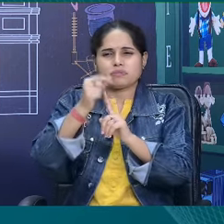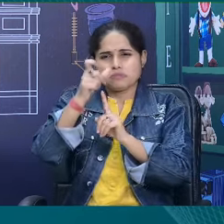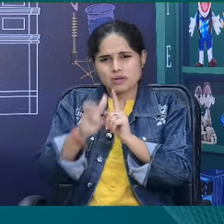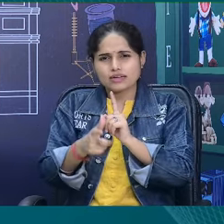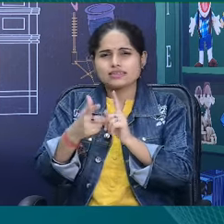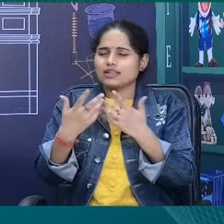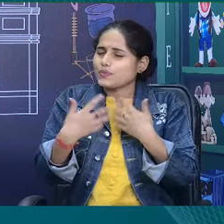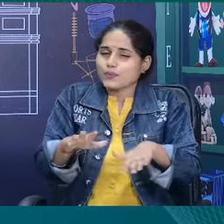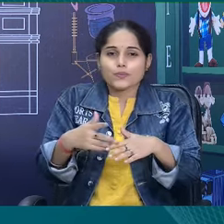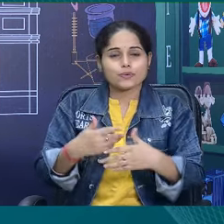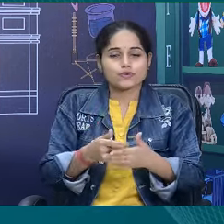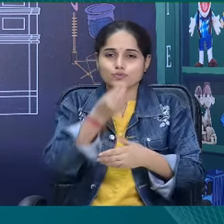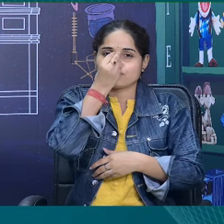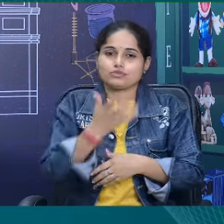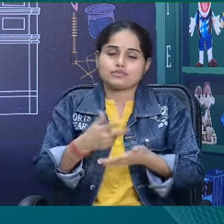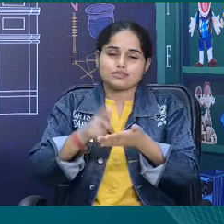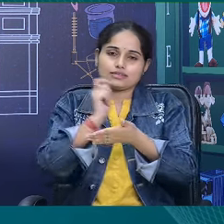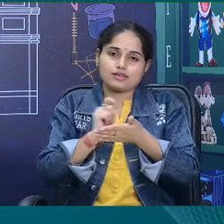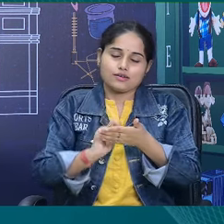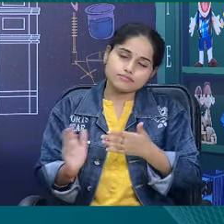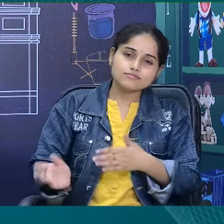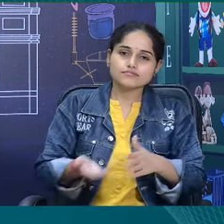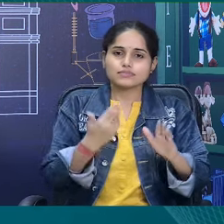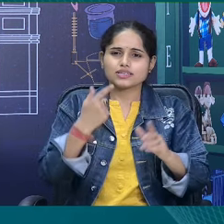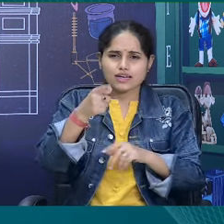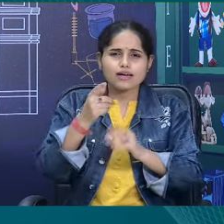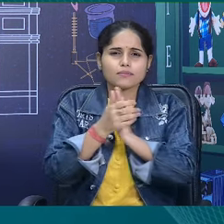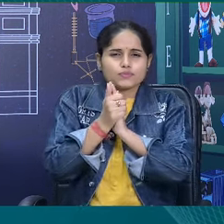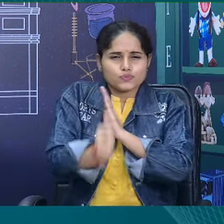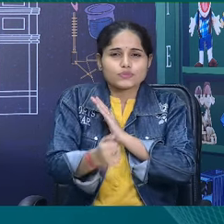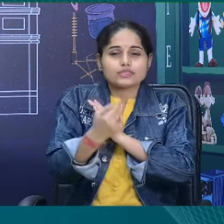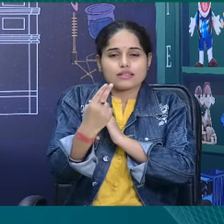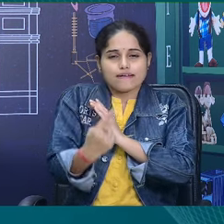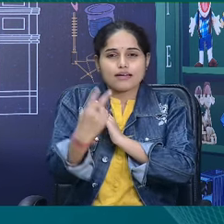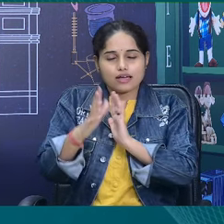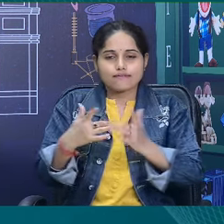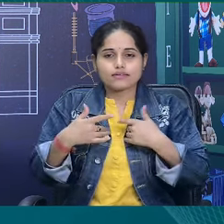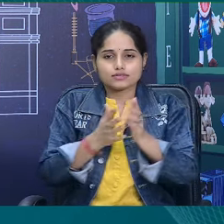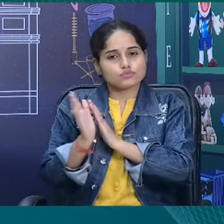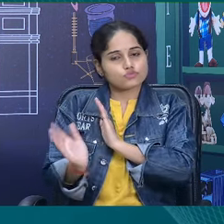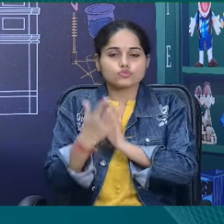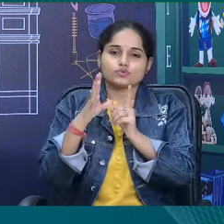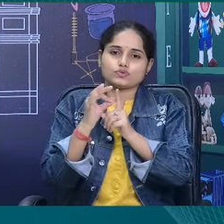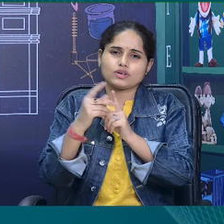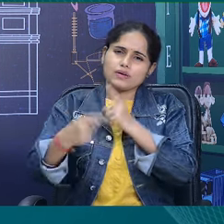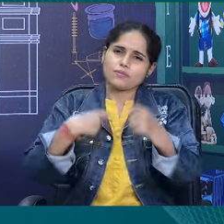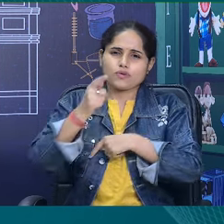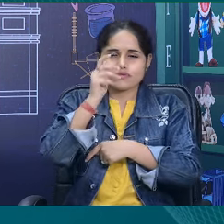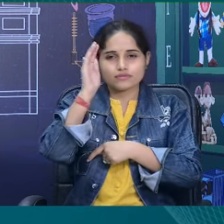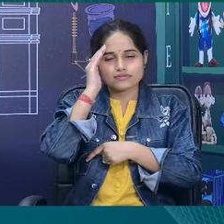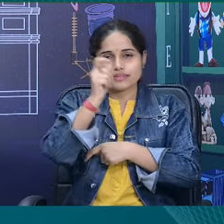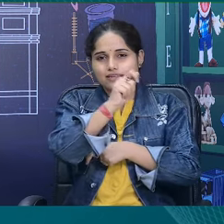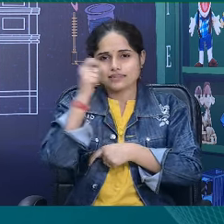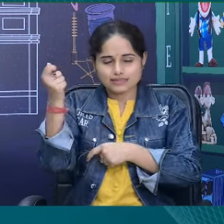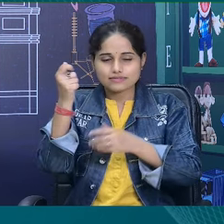बिल्कुल सही बात कही आपने और एक बहुत इंपोर्टेंट चीज है क्योंकि हम कला के बारे में बात कर रहे हैं और आप अक्सर अखबारों में पढ़ते होंगे समाचार